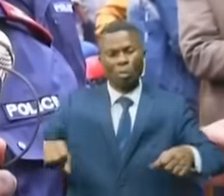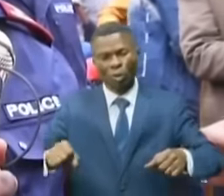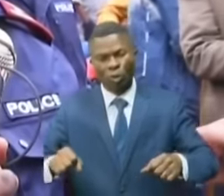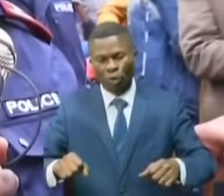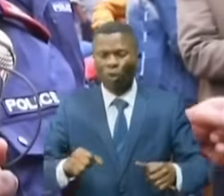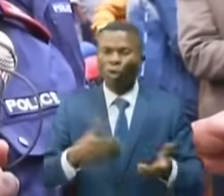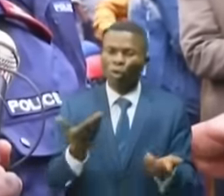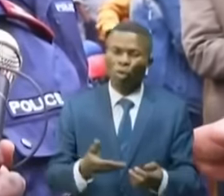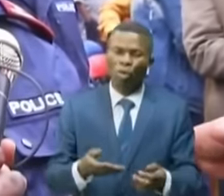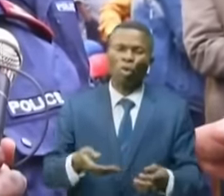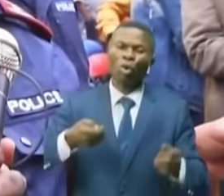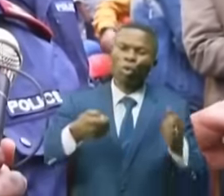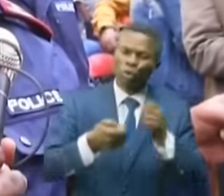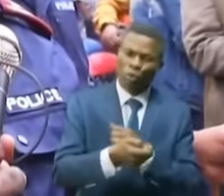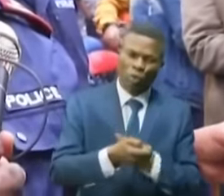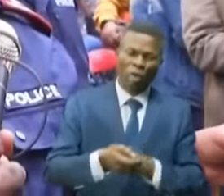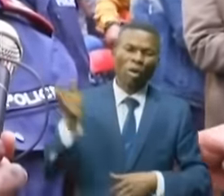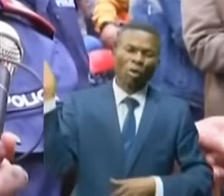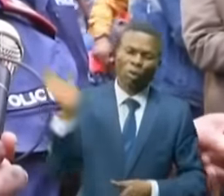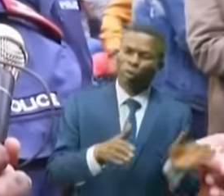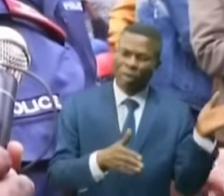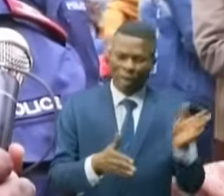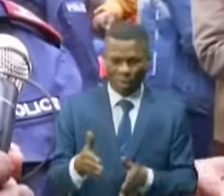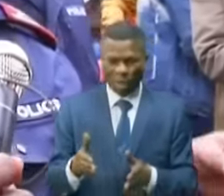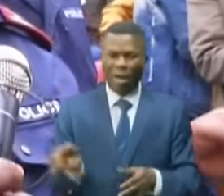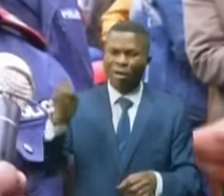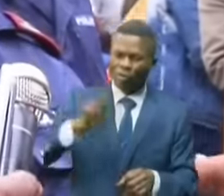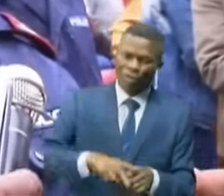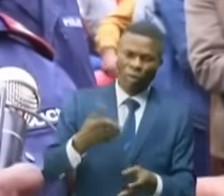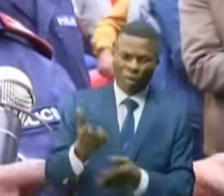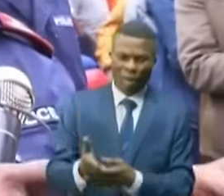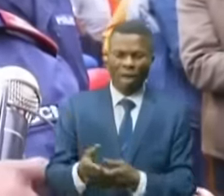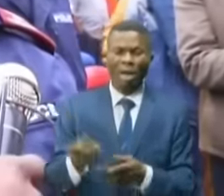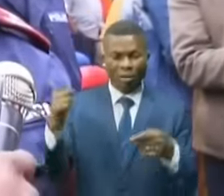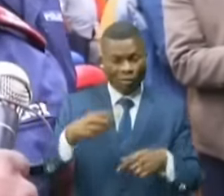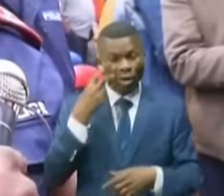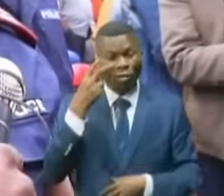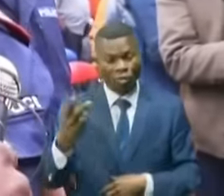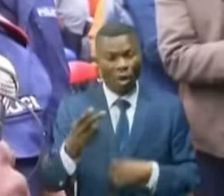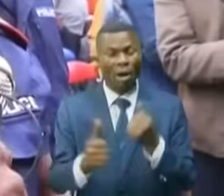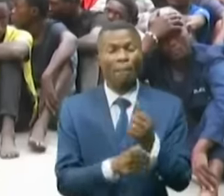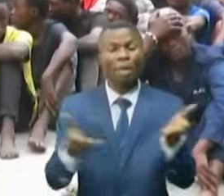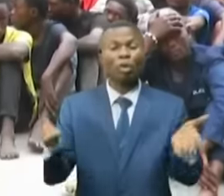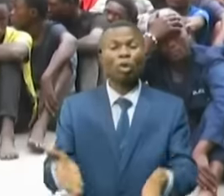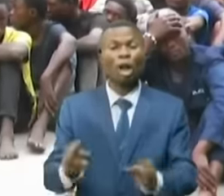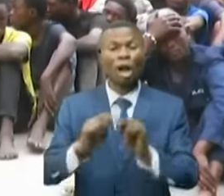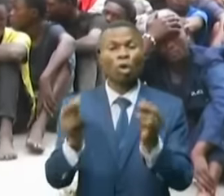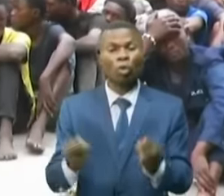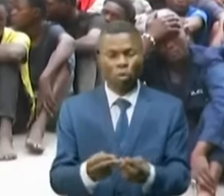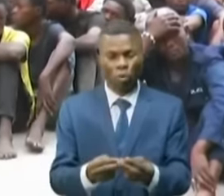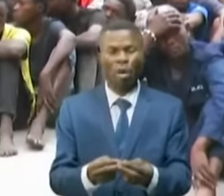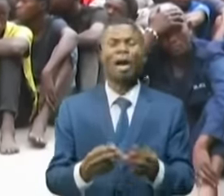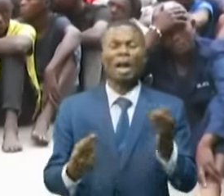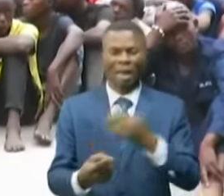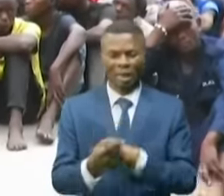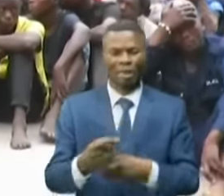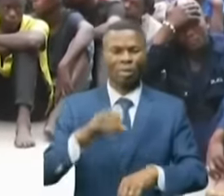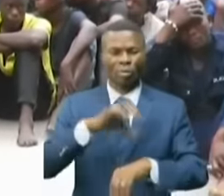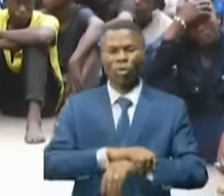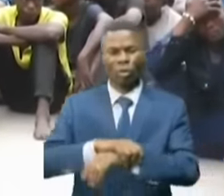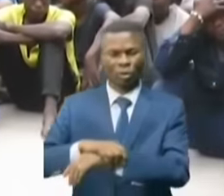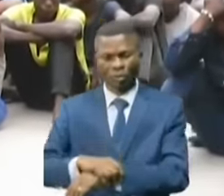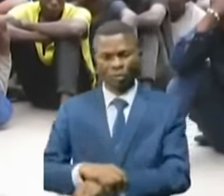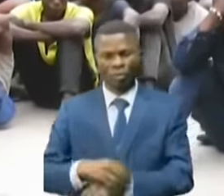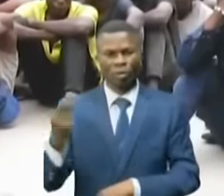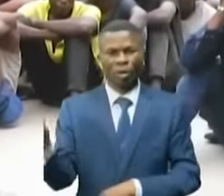charger. Parce que tantôt on pourra dire l'OPJ n'a pas bien qualifié l'infraction. La police a également saisi